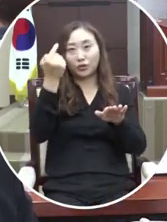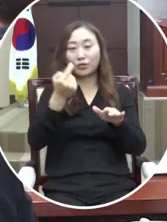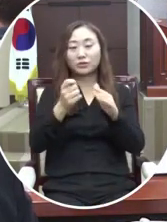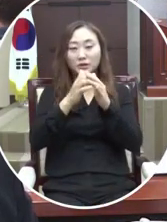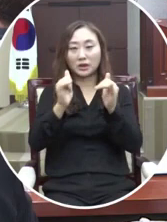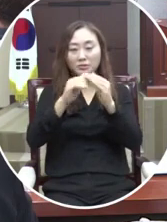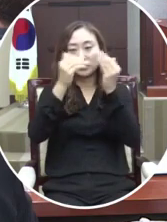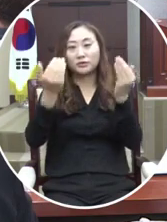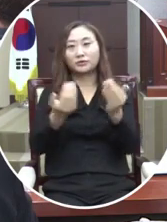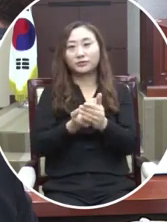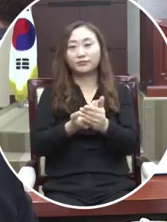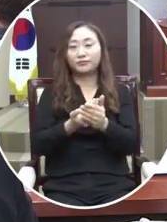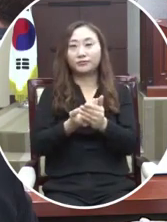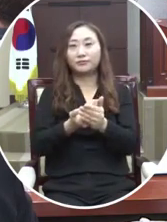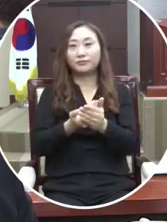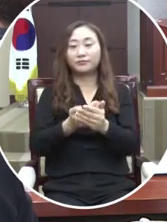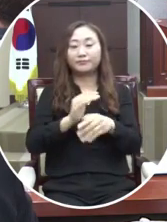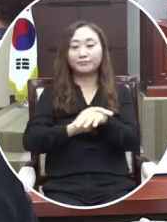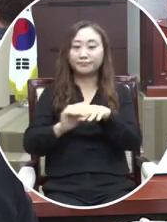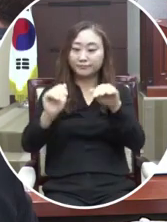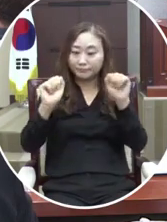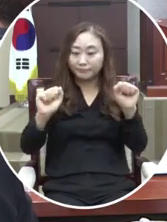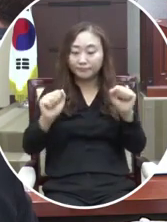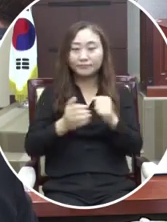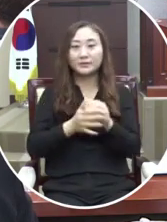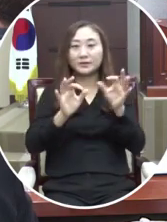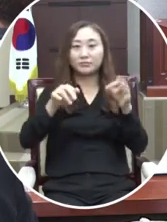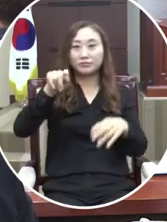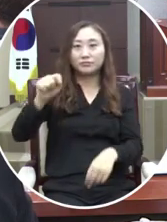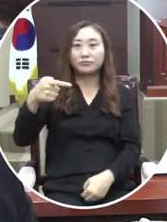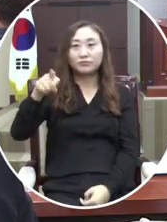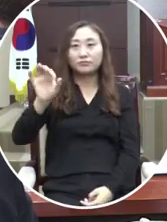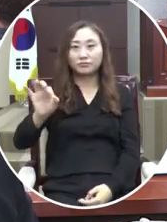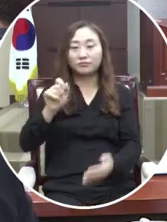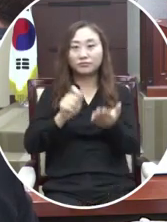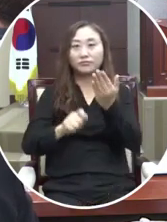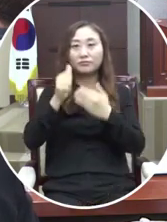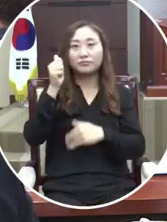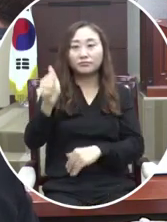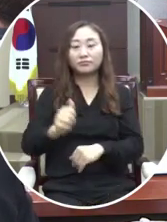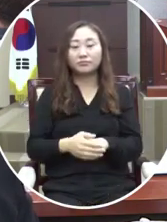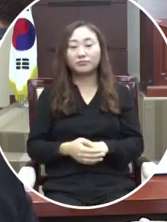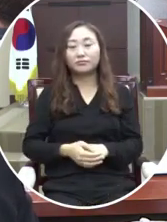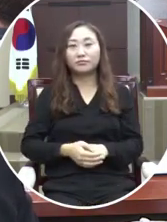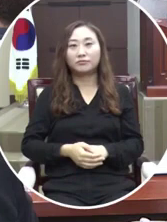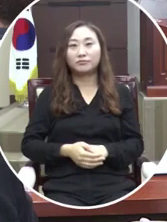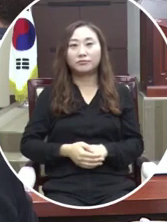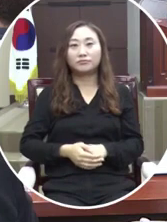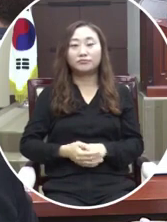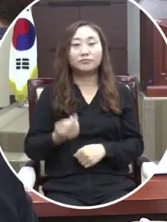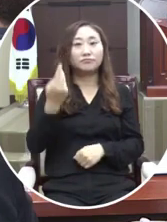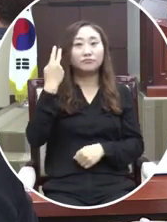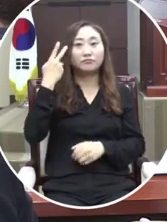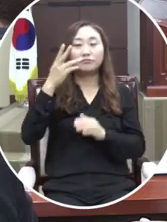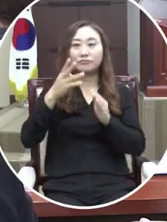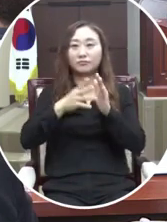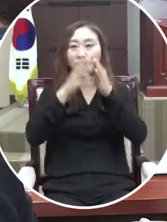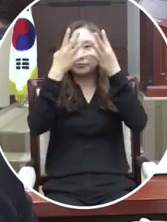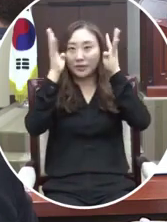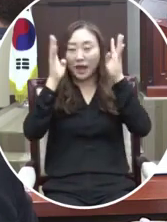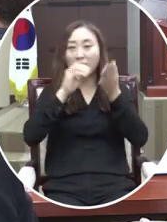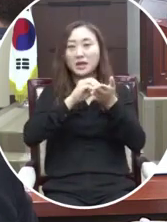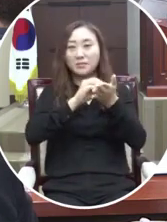함께하신 언론인과 방청객 여러분, 안녕하십니까? 김준성 의장입니다. 며칠 전 대학